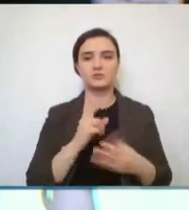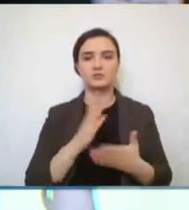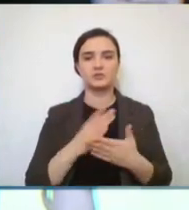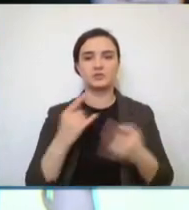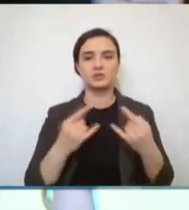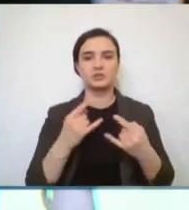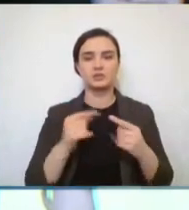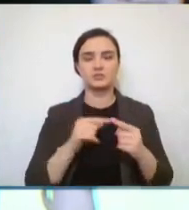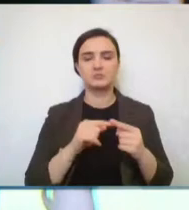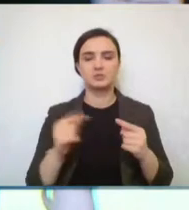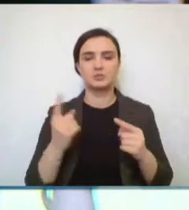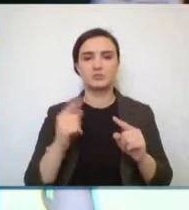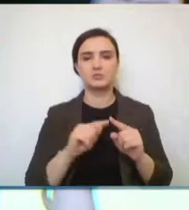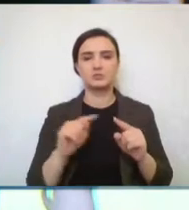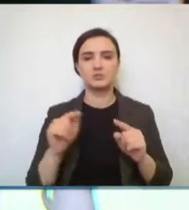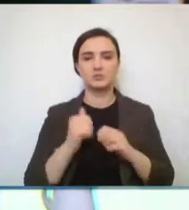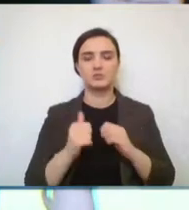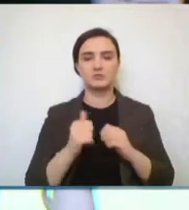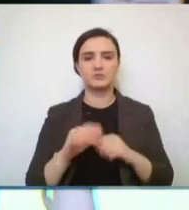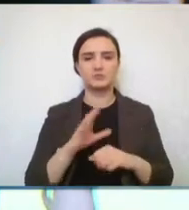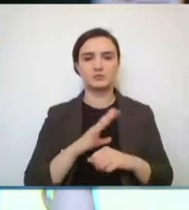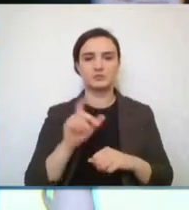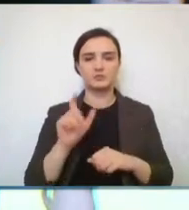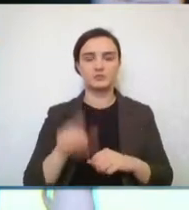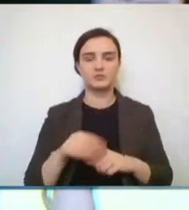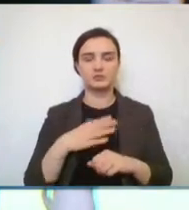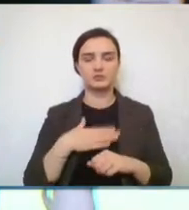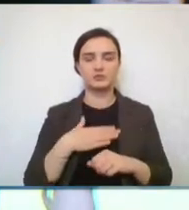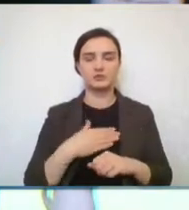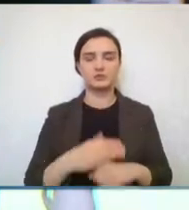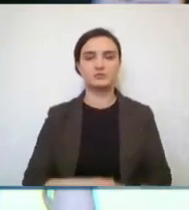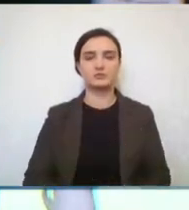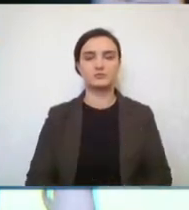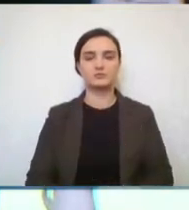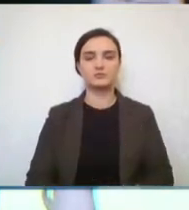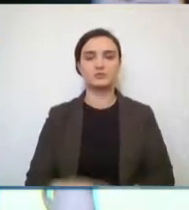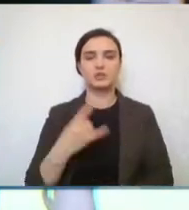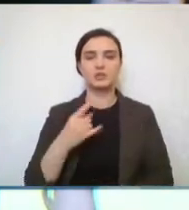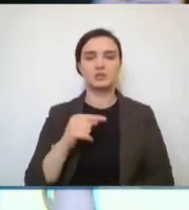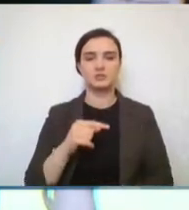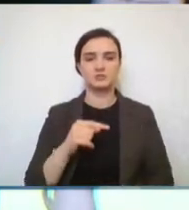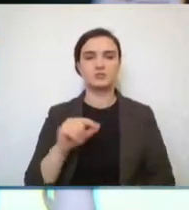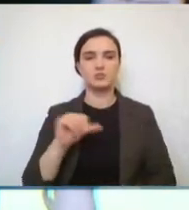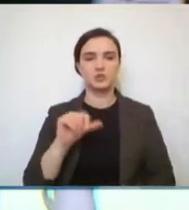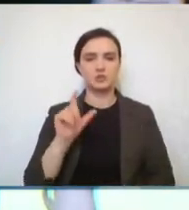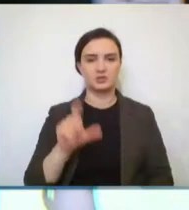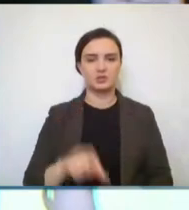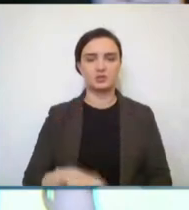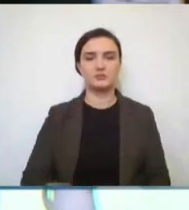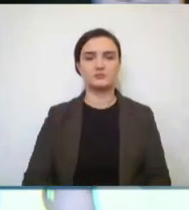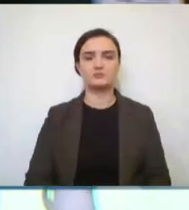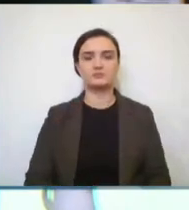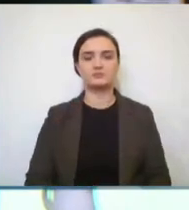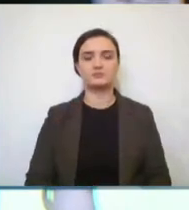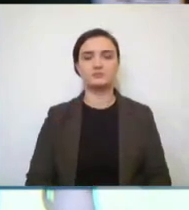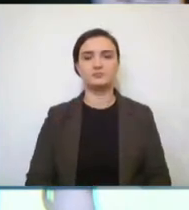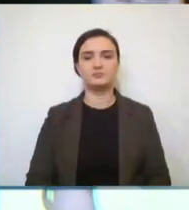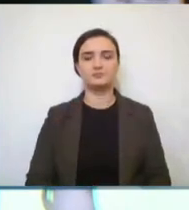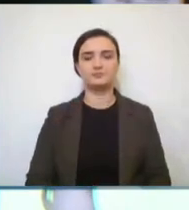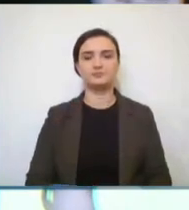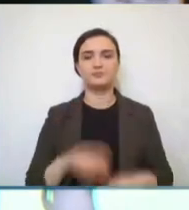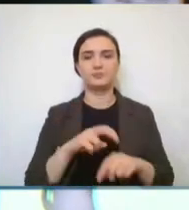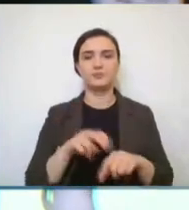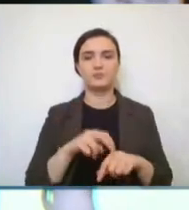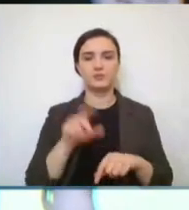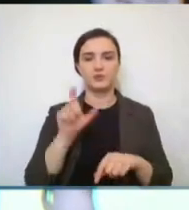მანძილზე ყოველთვის იყო ჩვენი გადაცემების მონაწილე. იგი გახლავთ მედიცინის მეცნიერებათა დოქტორი,